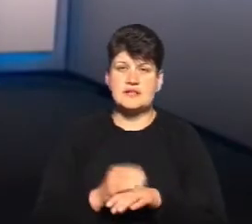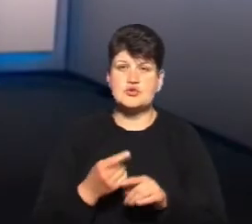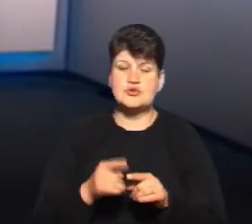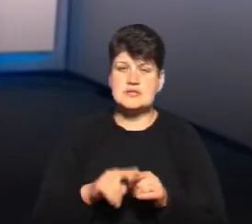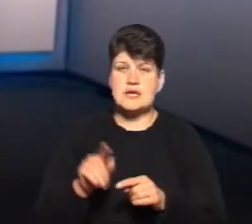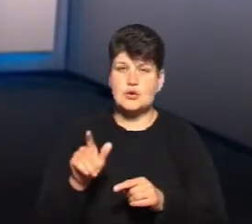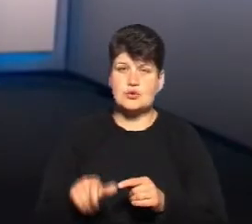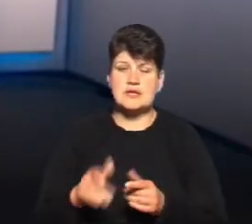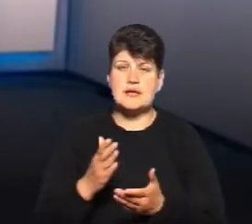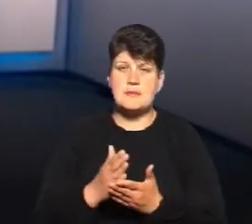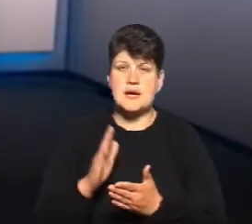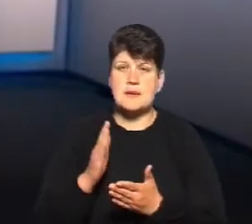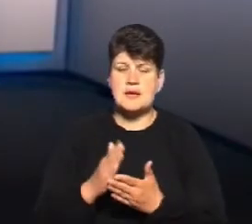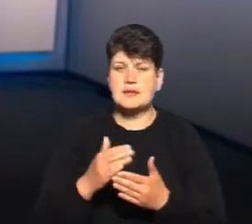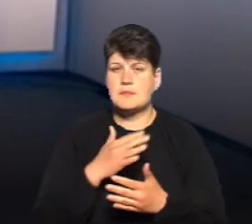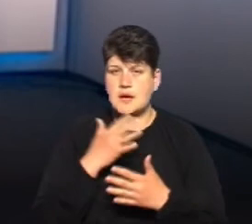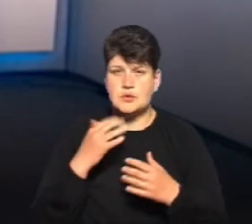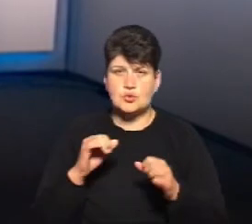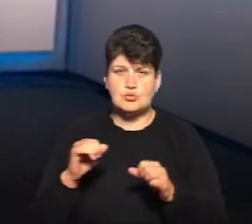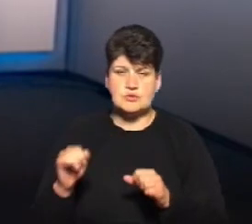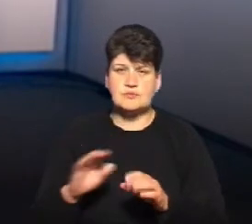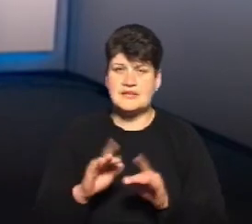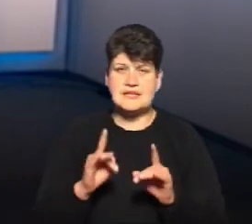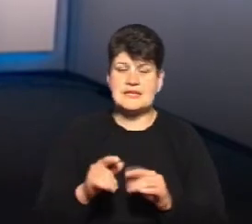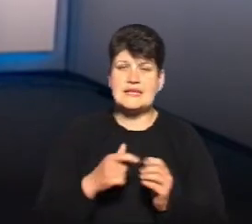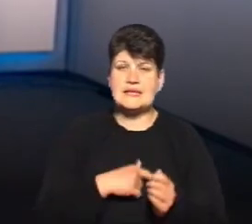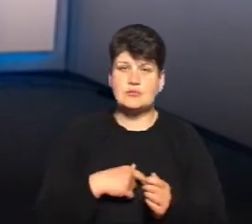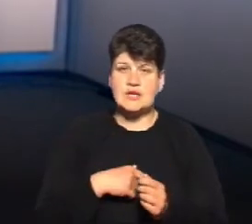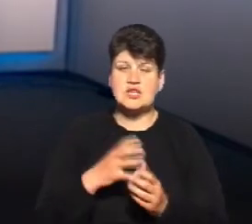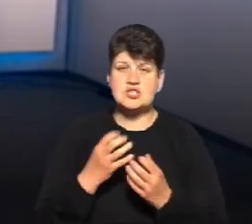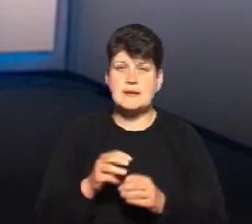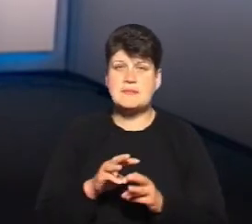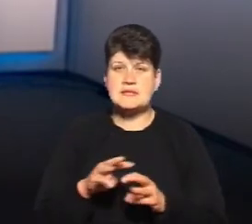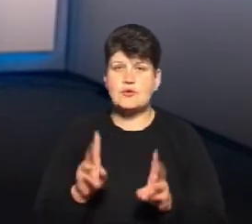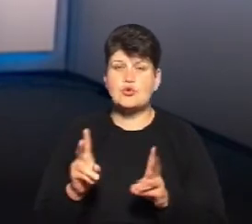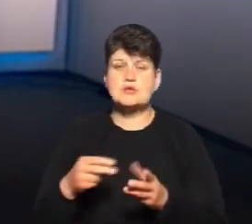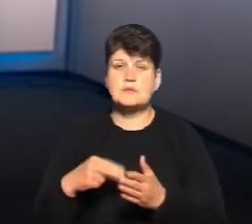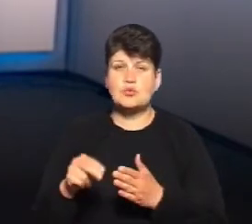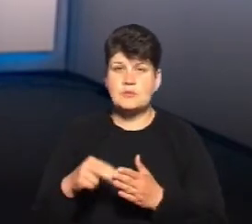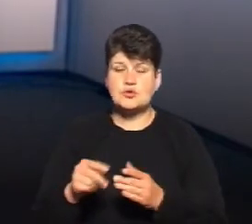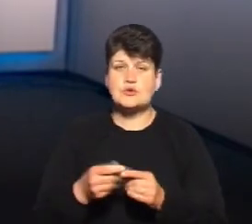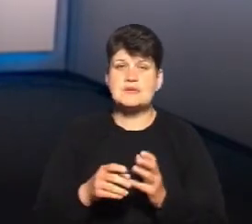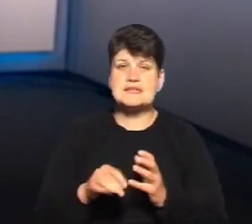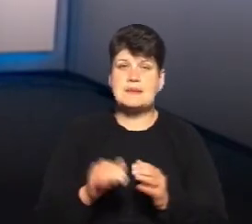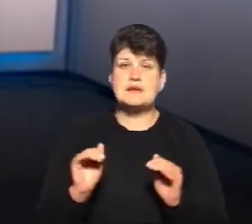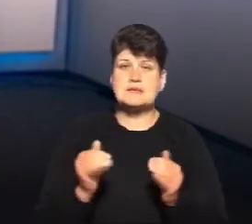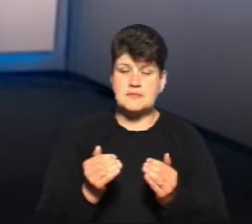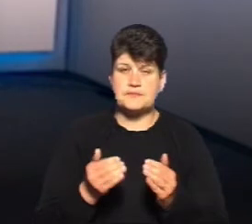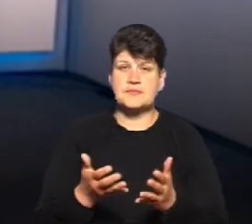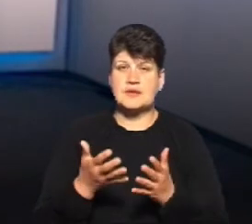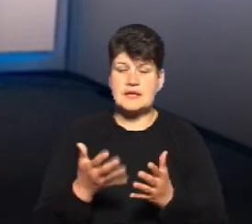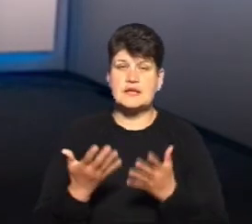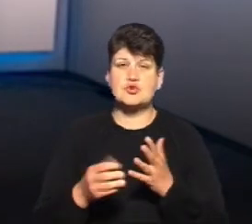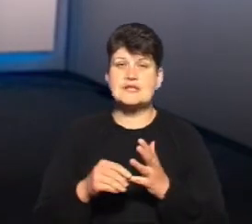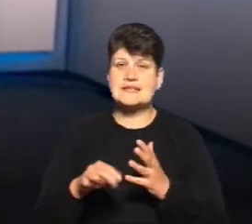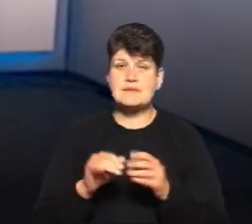дуже багато можливостей для того, щоб не тільки депутатів екології, а ще й міністерство когось підкупити для того, щоб ці землі зменшити. Само собою, якщо ці землі не сформовані як